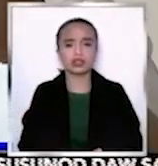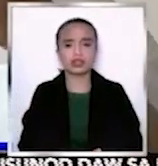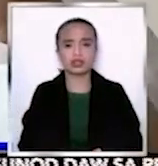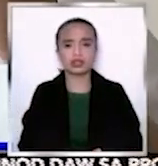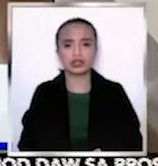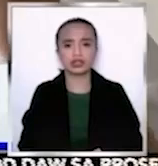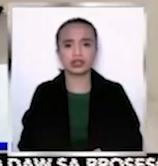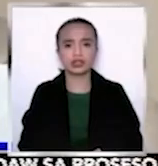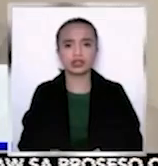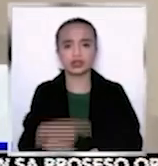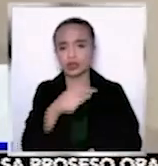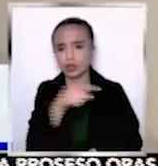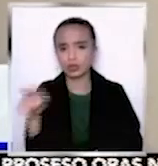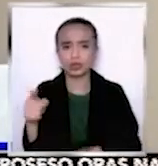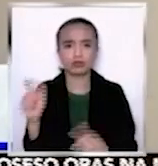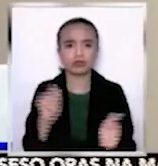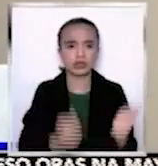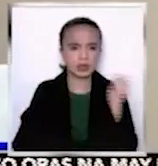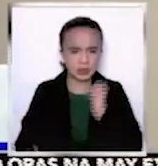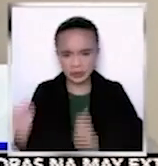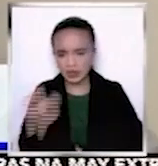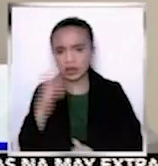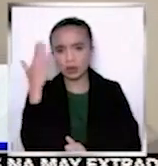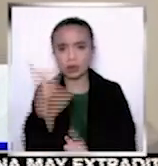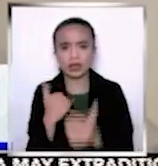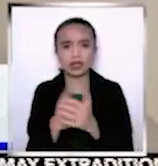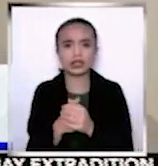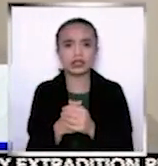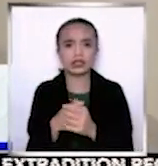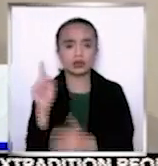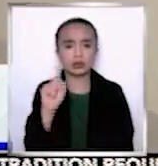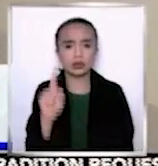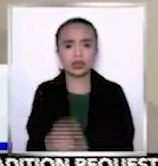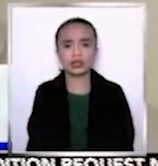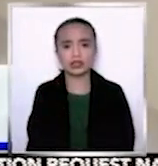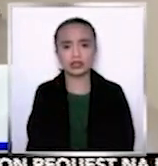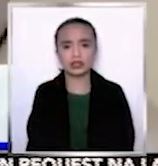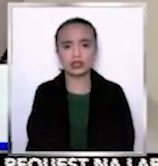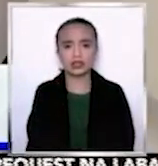Mag-intablado po kayo rito para mabura sa isipan yung mga